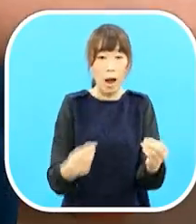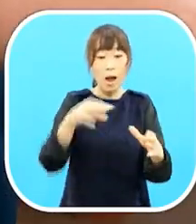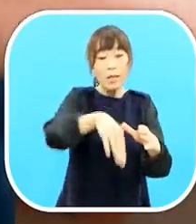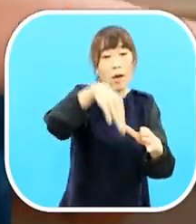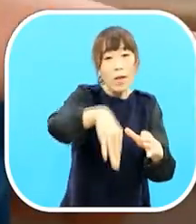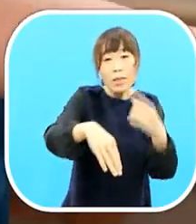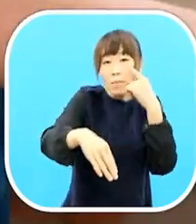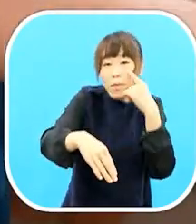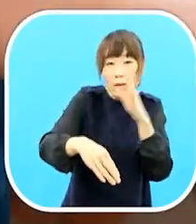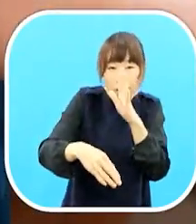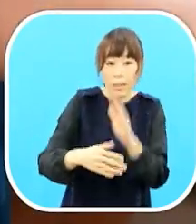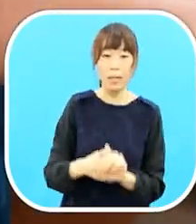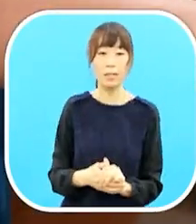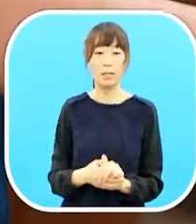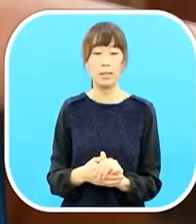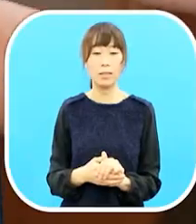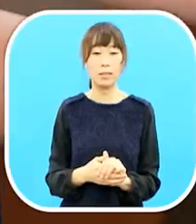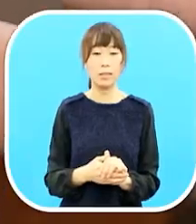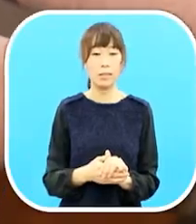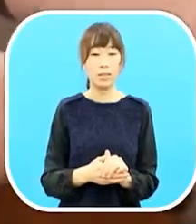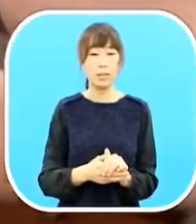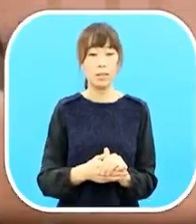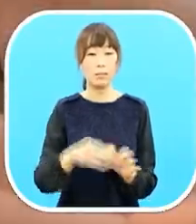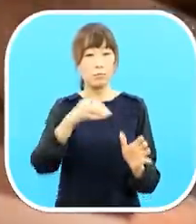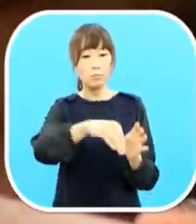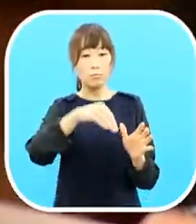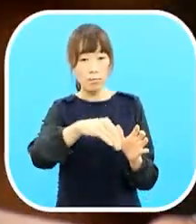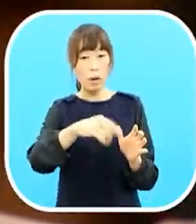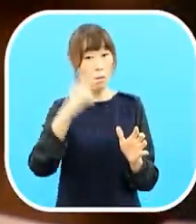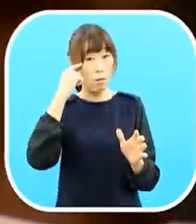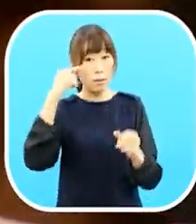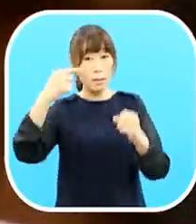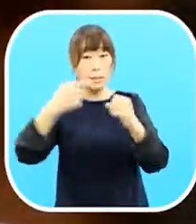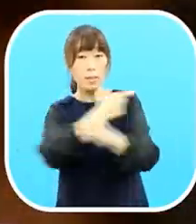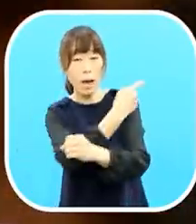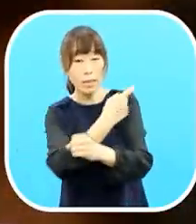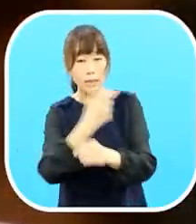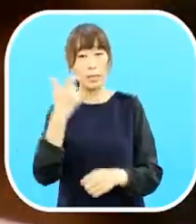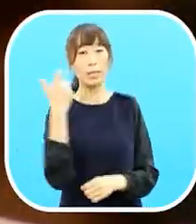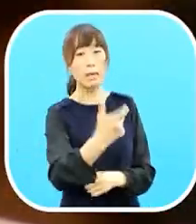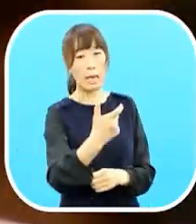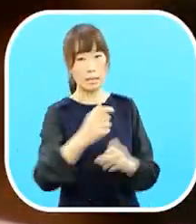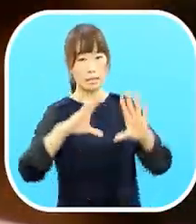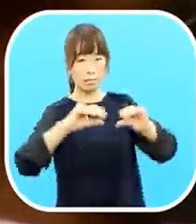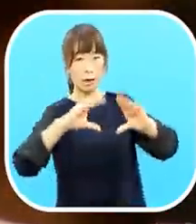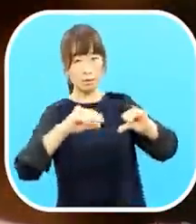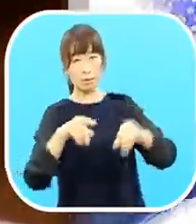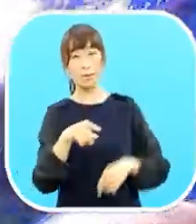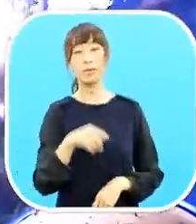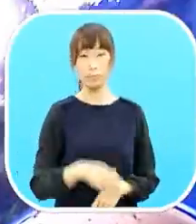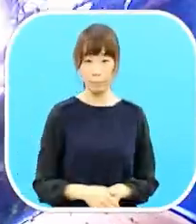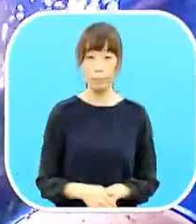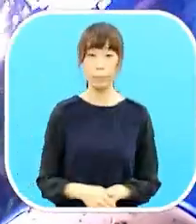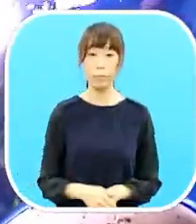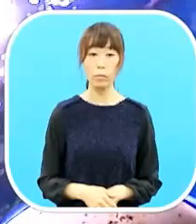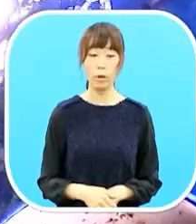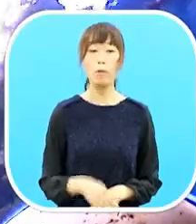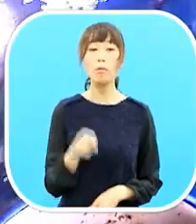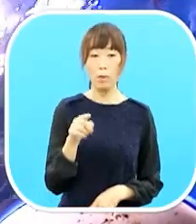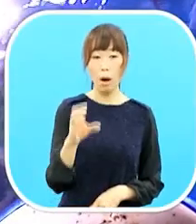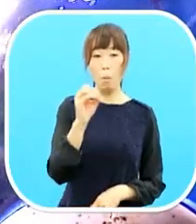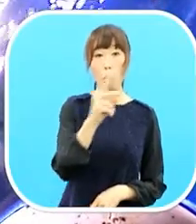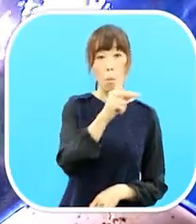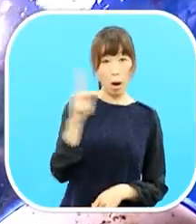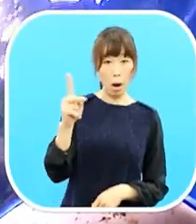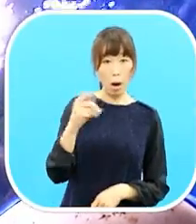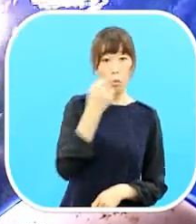。 はい、思ってたよりちょっと丈夫な、ちょっと固めな感じ。 こちらが男鹿の海